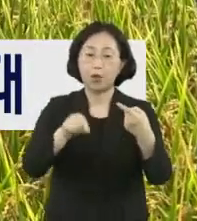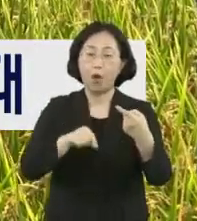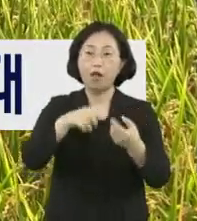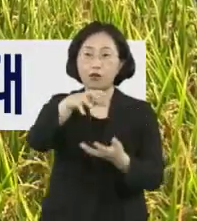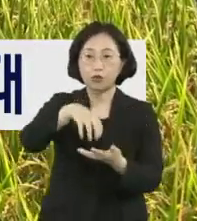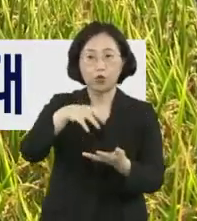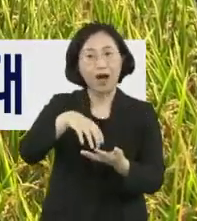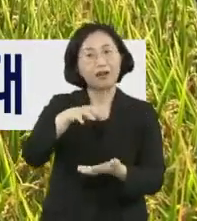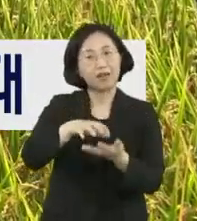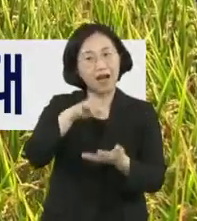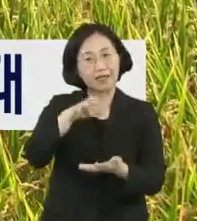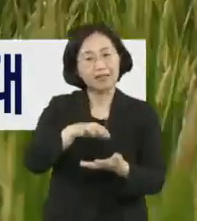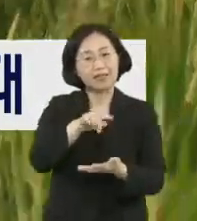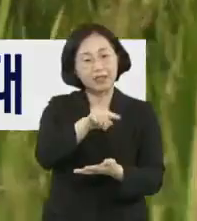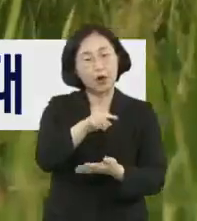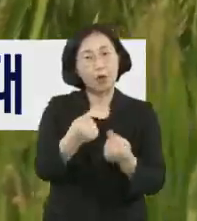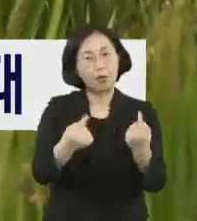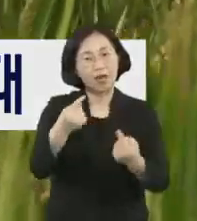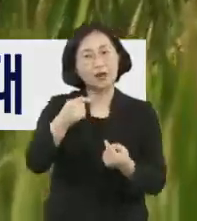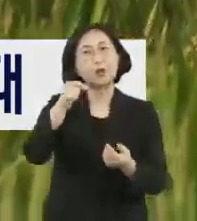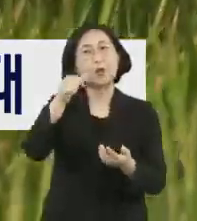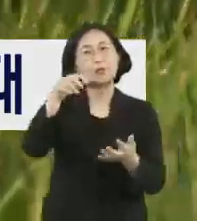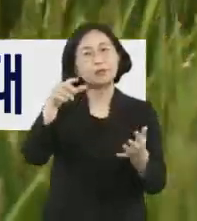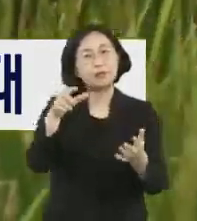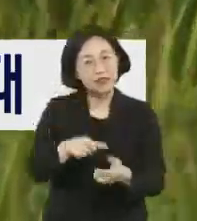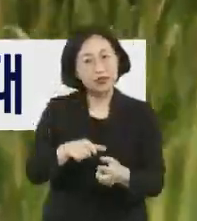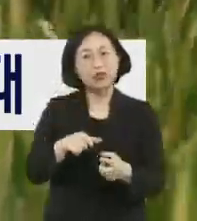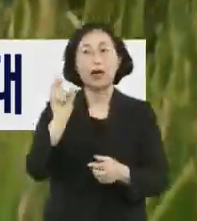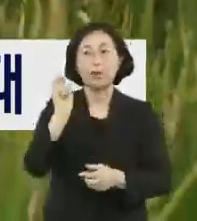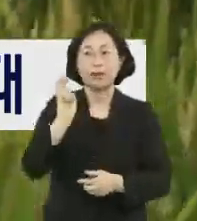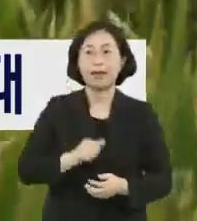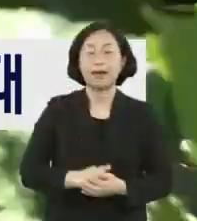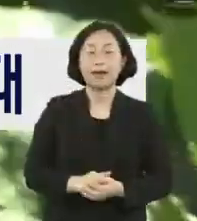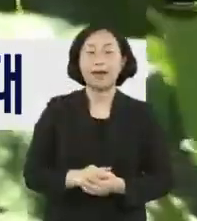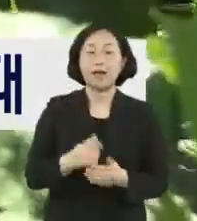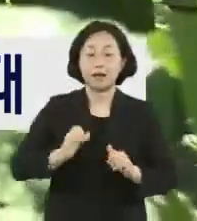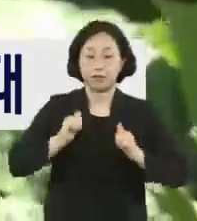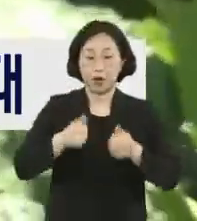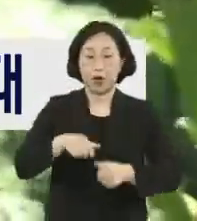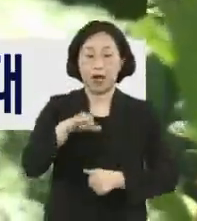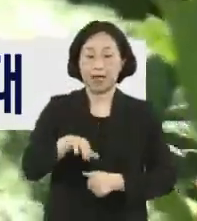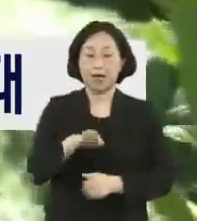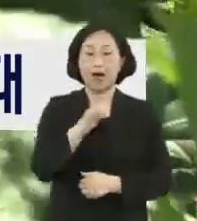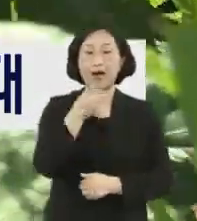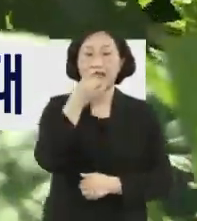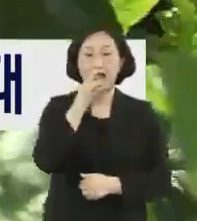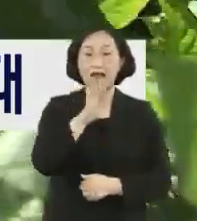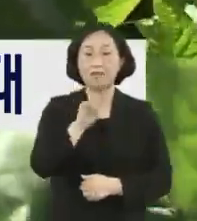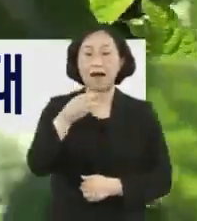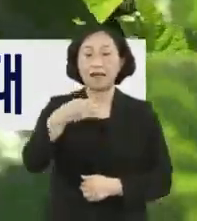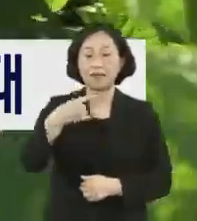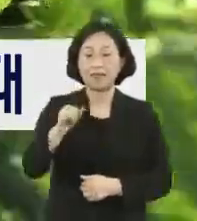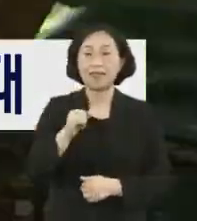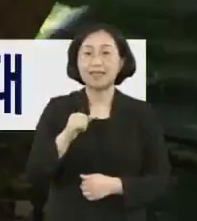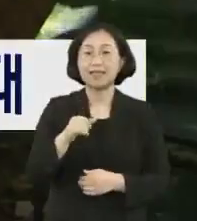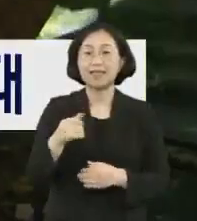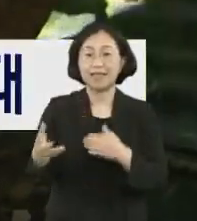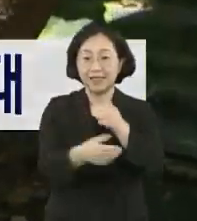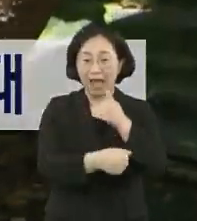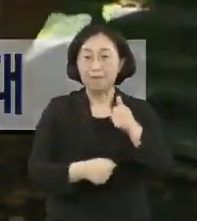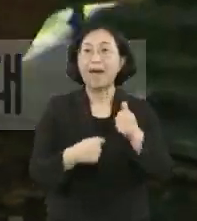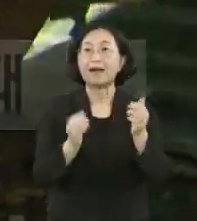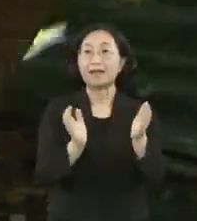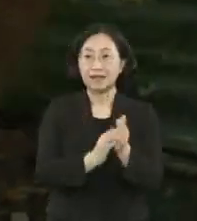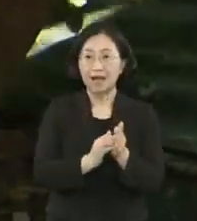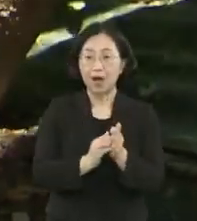수확량은 이보다 약간 적을 것으로 보고 있습니다. 또 부여에서 빠르미를 재배했던 농민은 곧 오이를